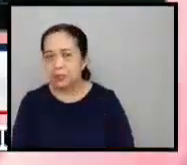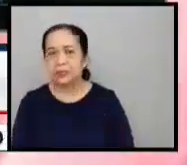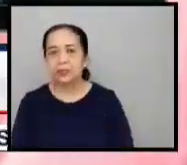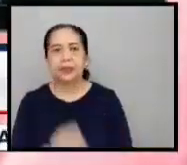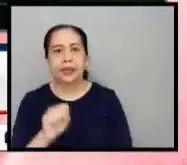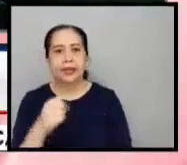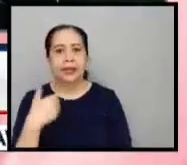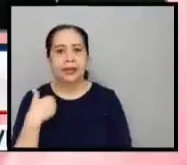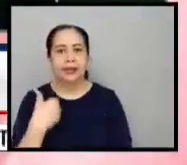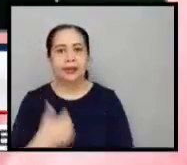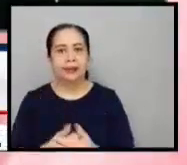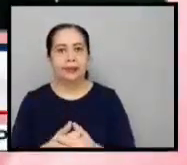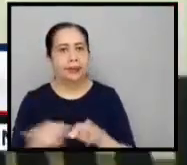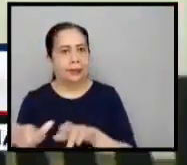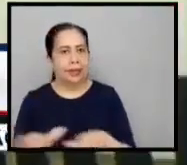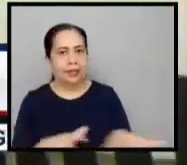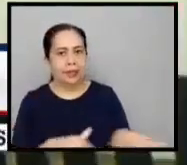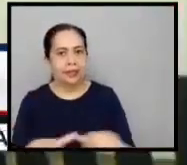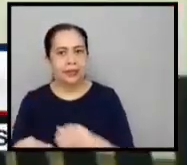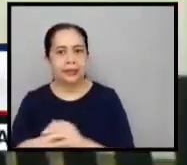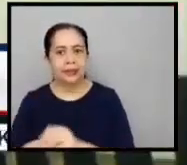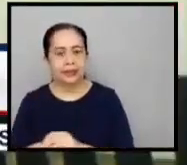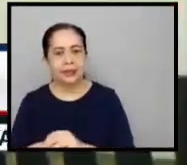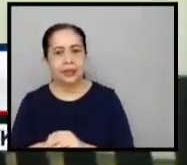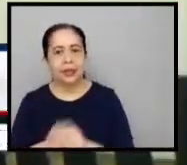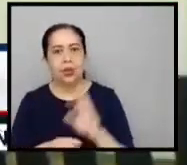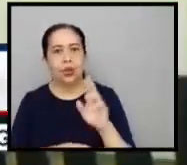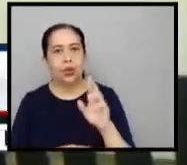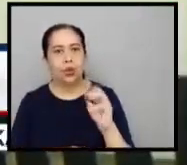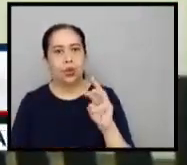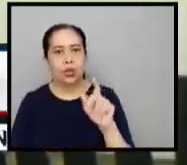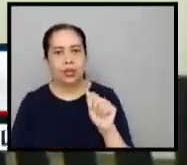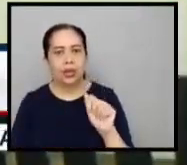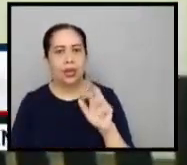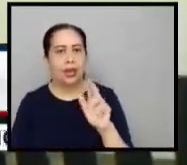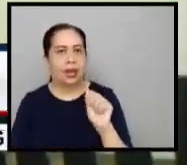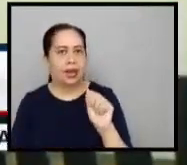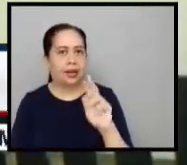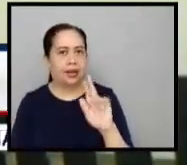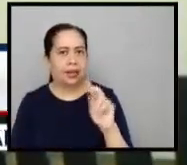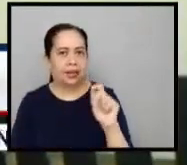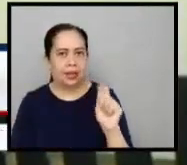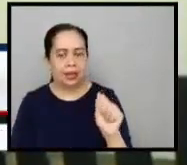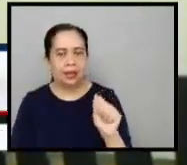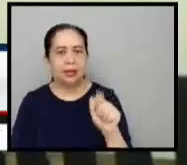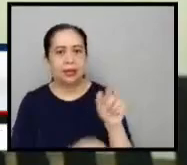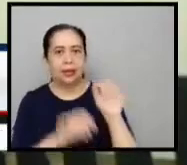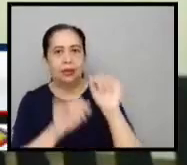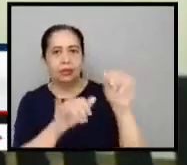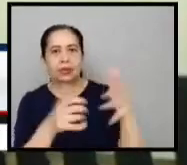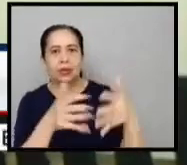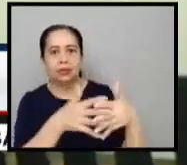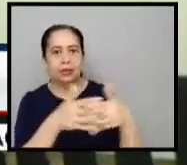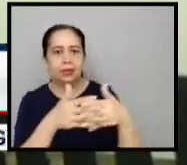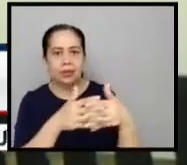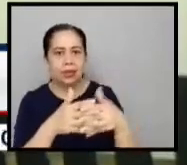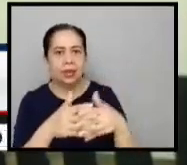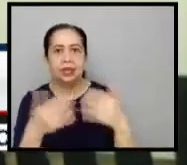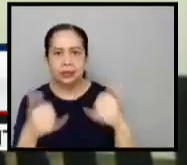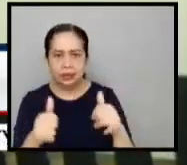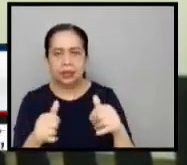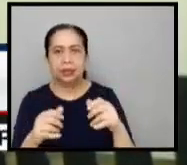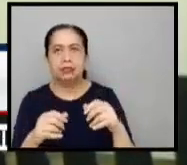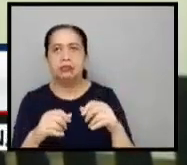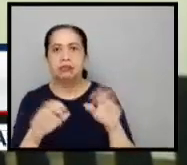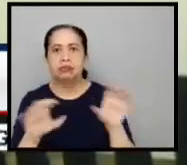tayong mga pianists like si Rowena Arrieta po na naka-based na po siya sa Amerika, but she's still actively performing.